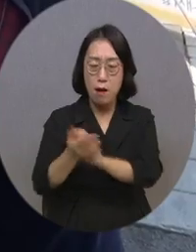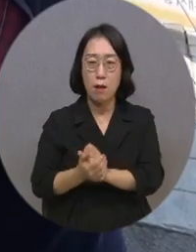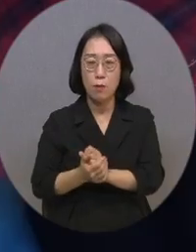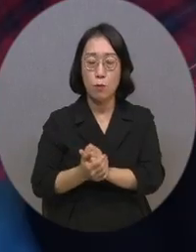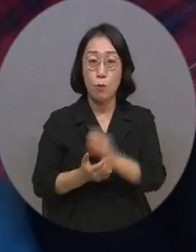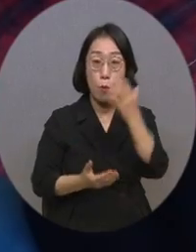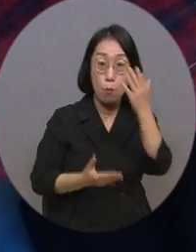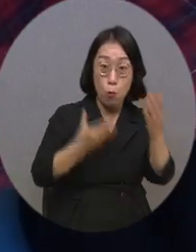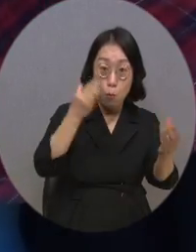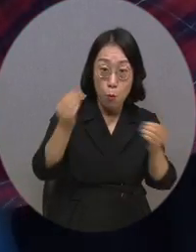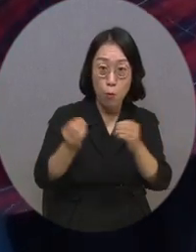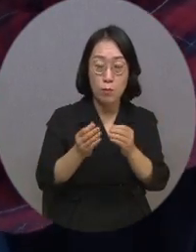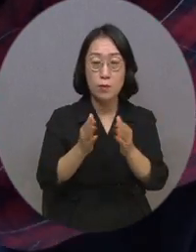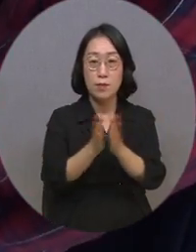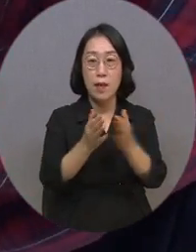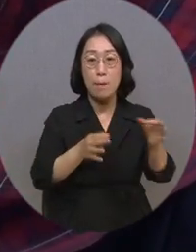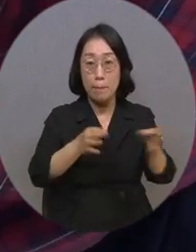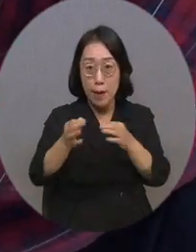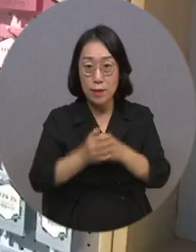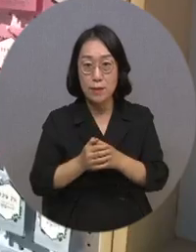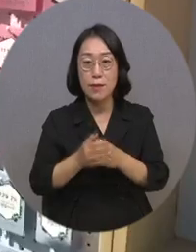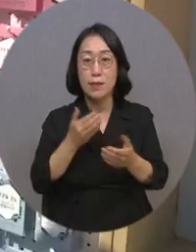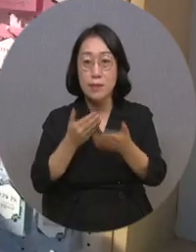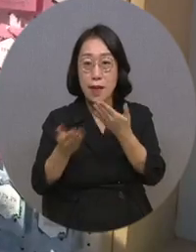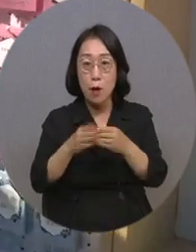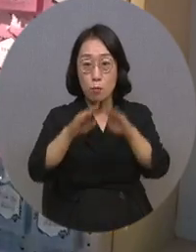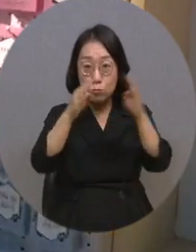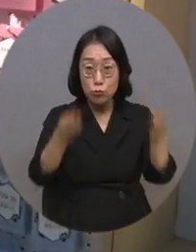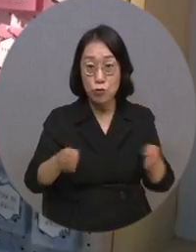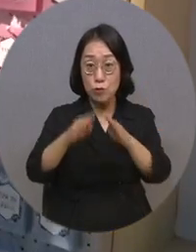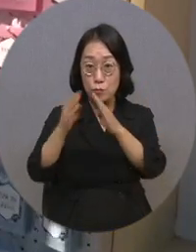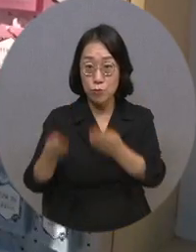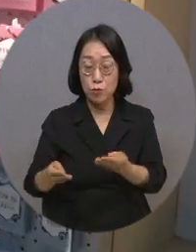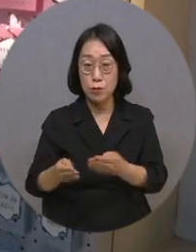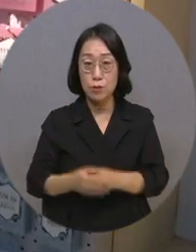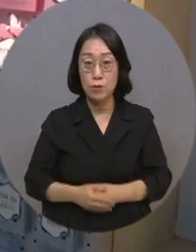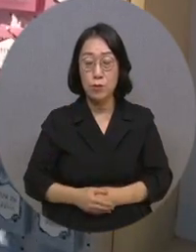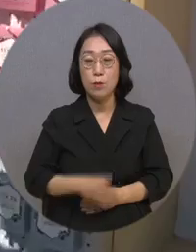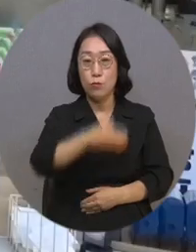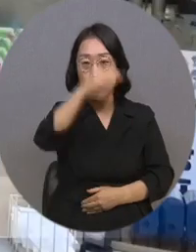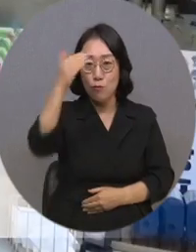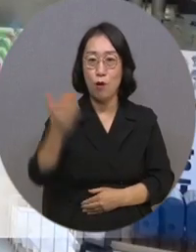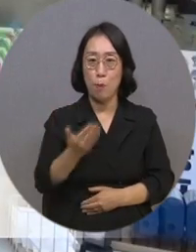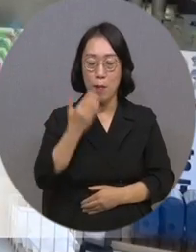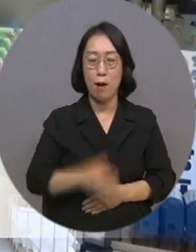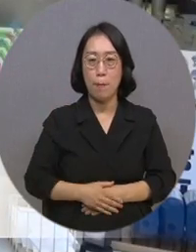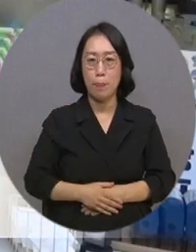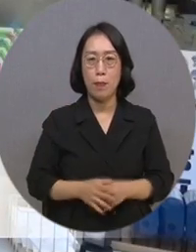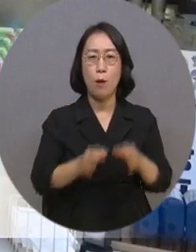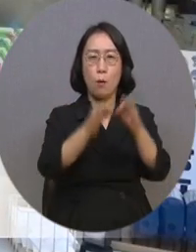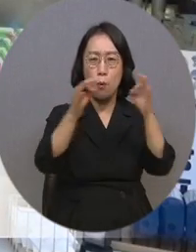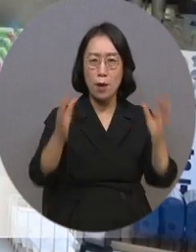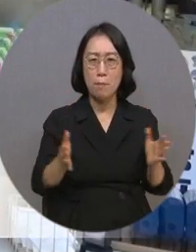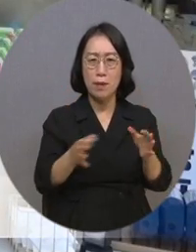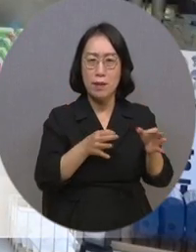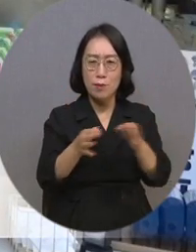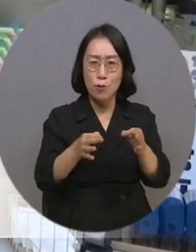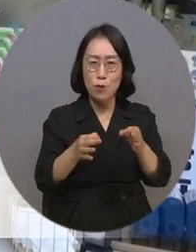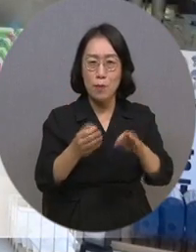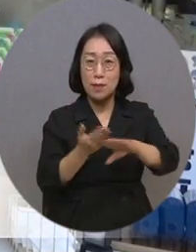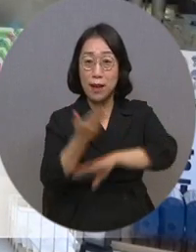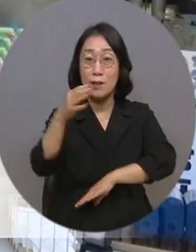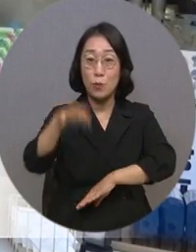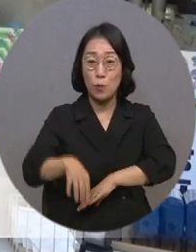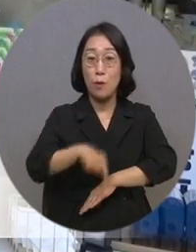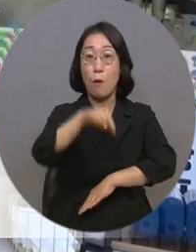발길을 사로잡는 북마켓과 독서체험 부스로 많은 관람객의 눈길을 끌었습니다. 오랜만에 책방이 아닌 다른